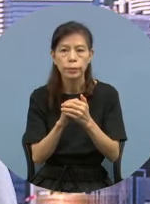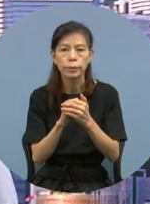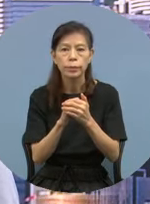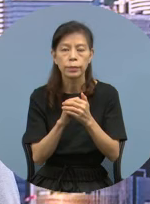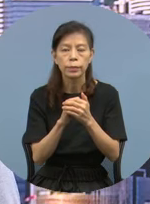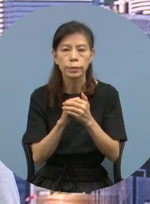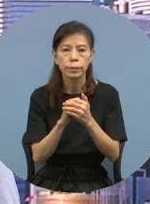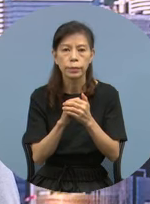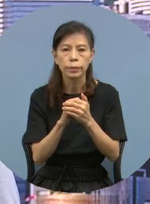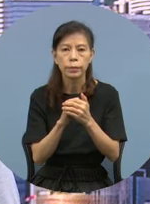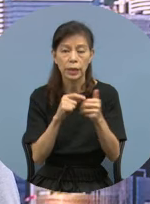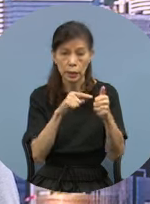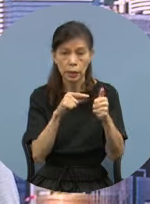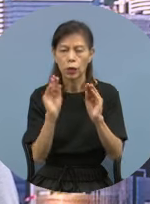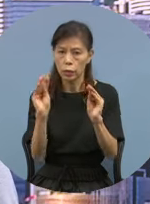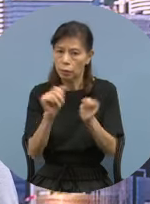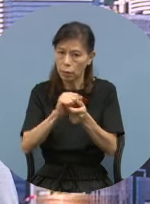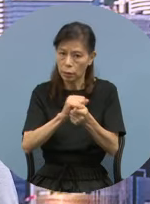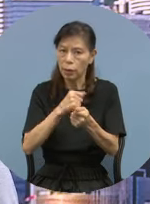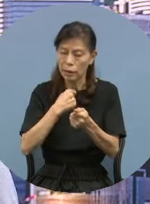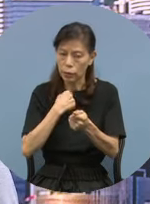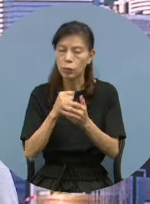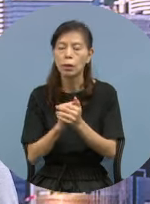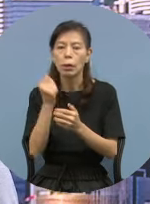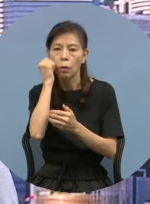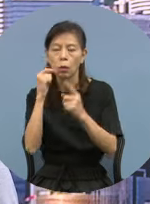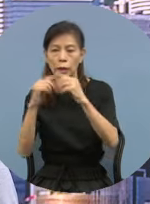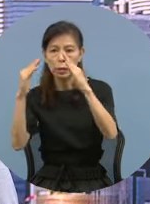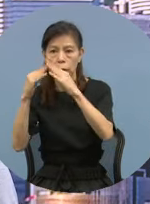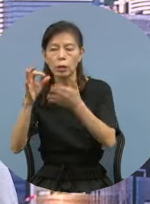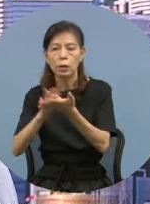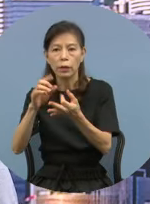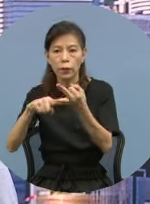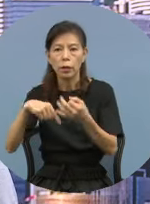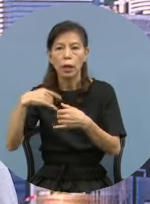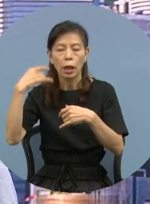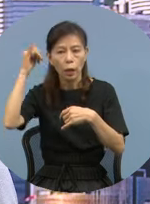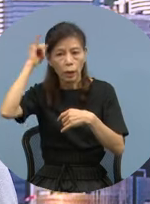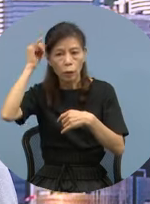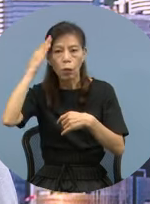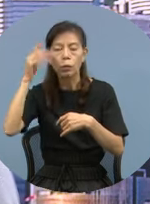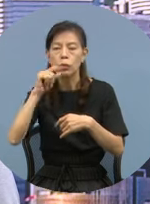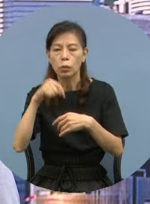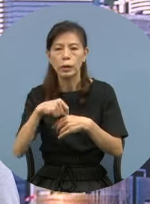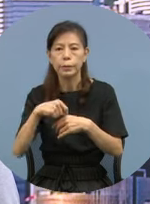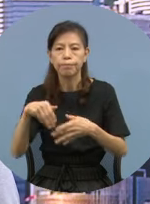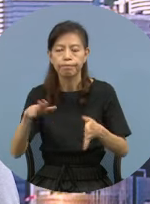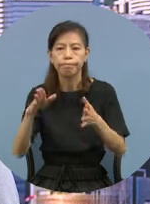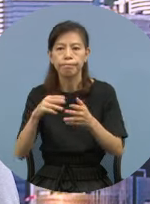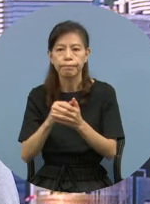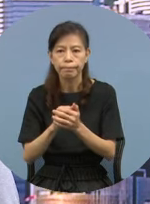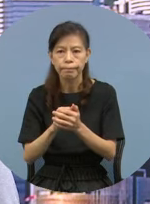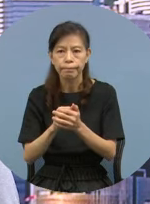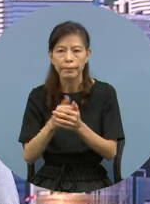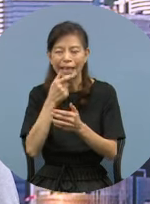個洗腎的。老人院呢就是在大角咀的喜悦護老之家，都有40多位